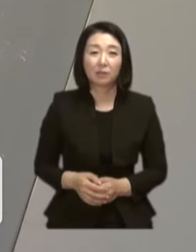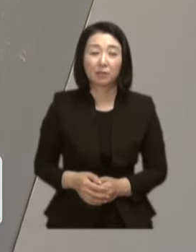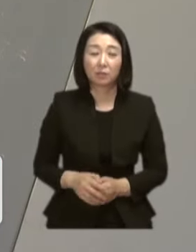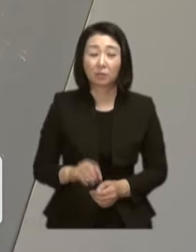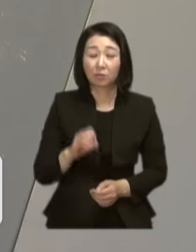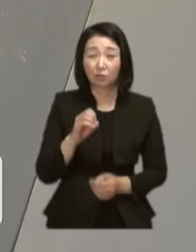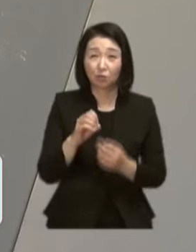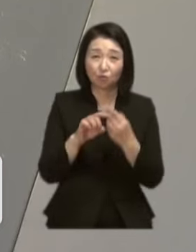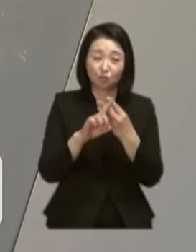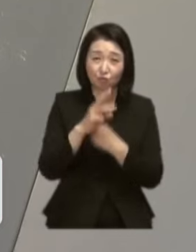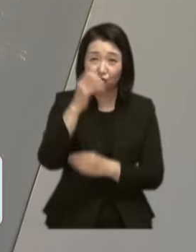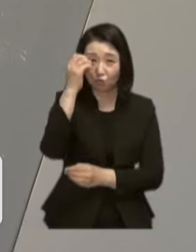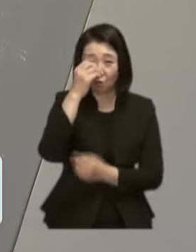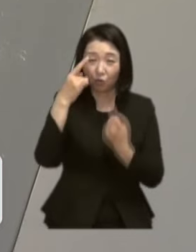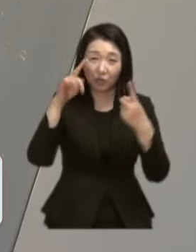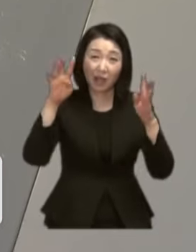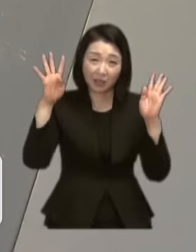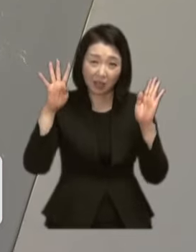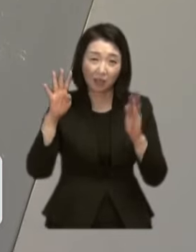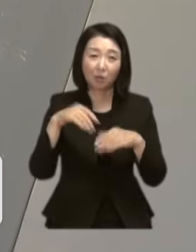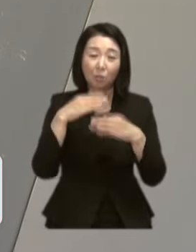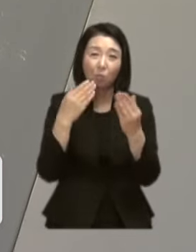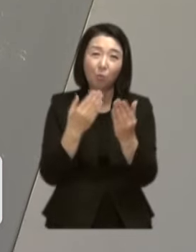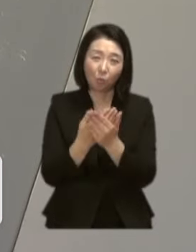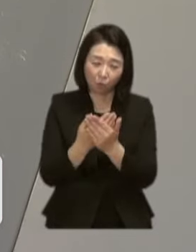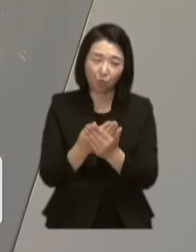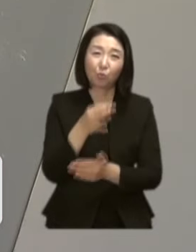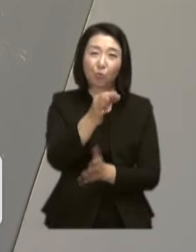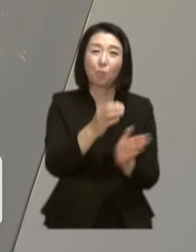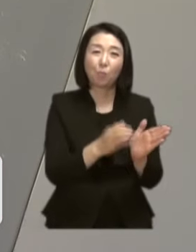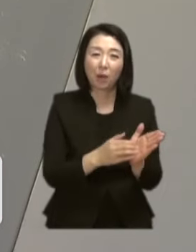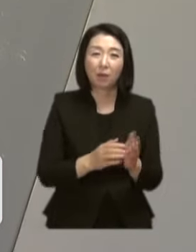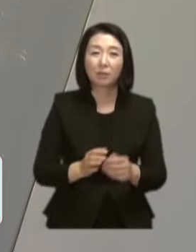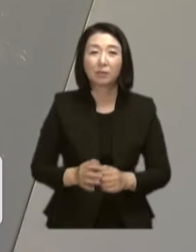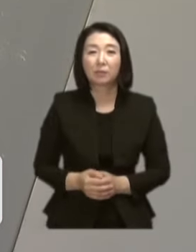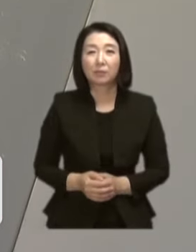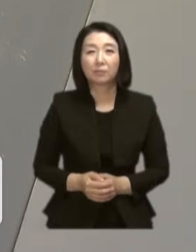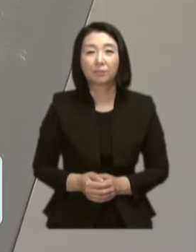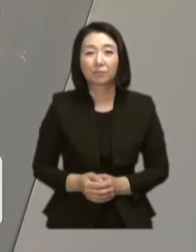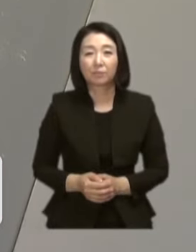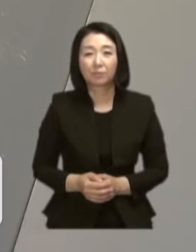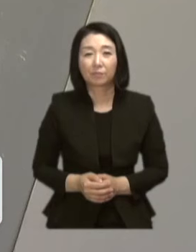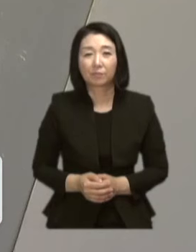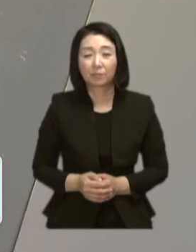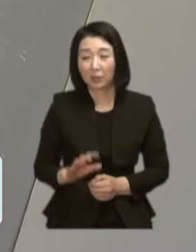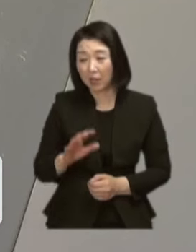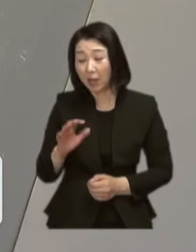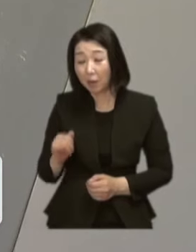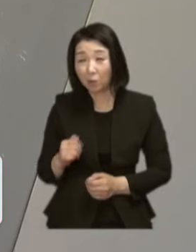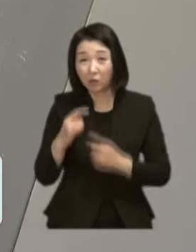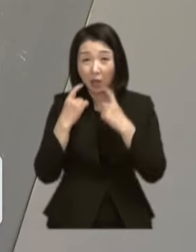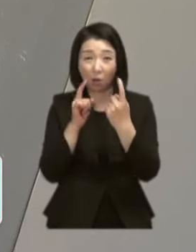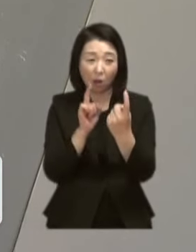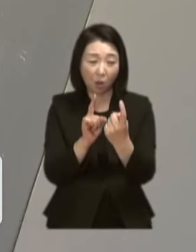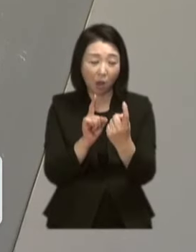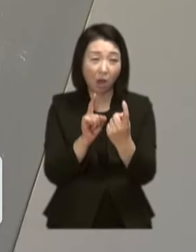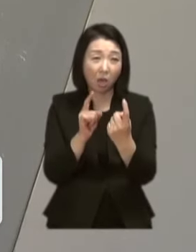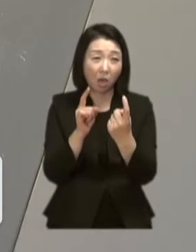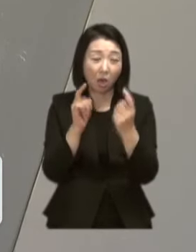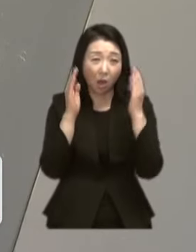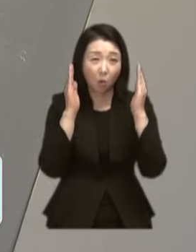고등학생들이랑 대학생들한테 그 정도 나가고 뭐 책값이나 이런 거요. 그리고 이제 과외비도 캄보디아는 과외를 안 하면 진급을 못해요. 학년